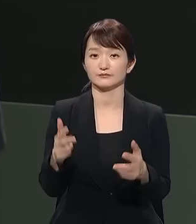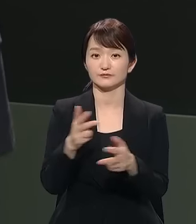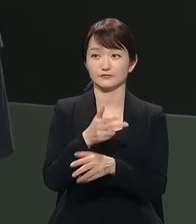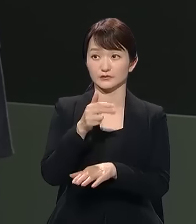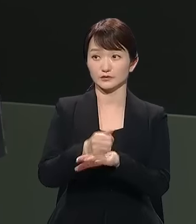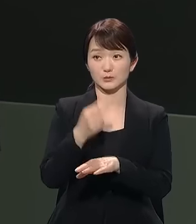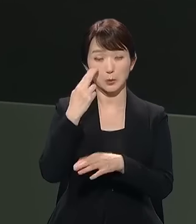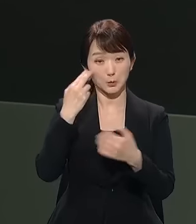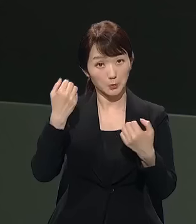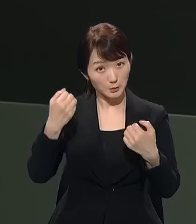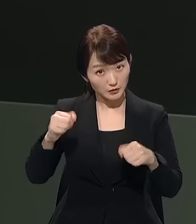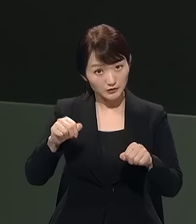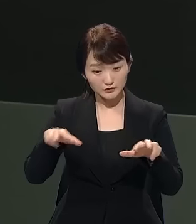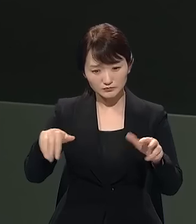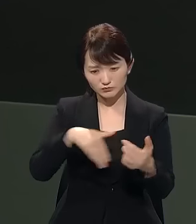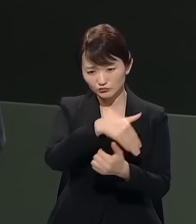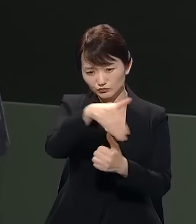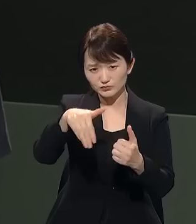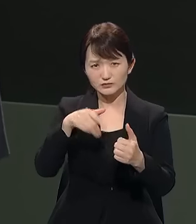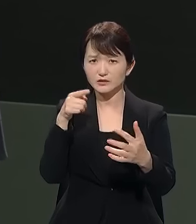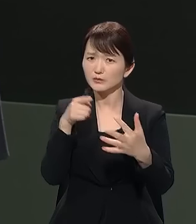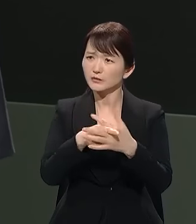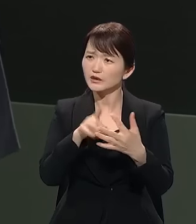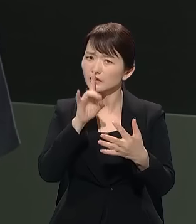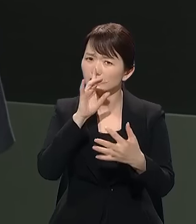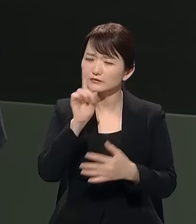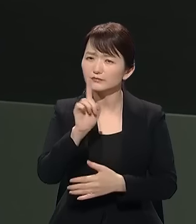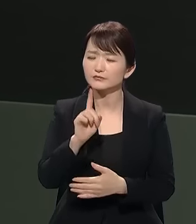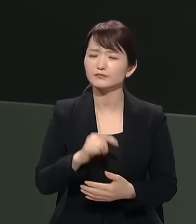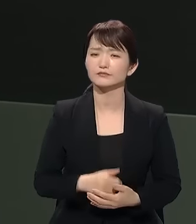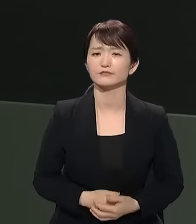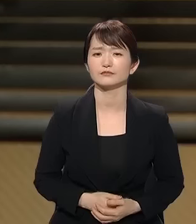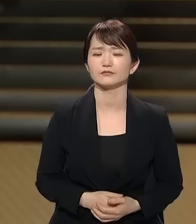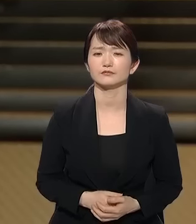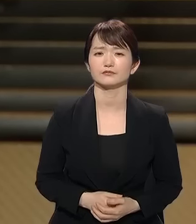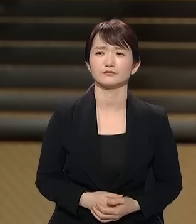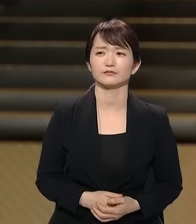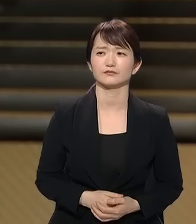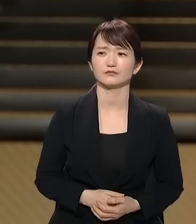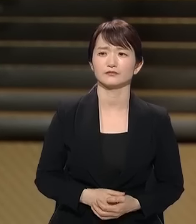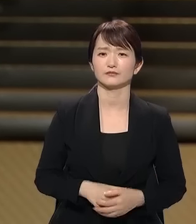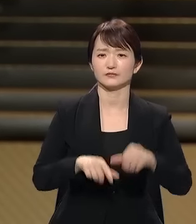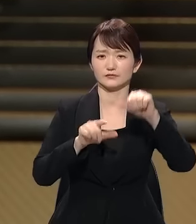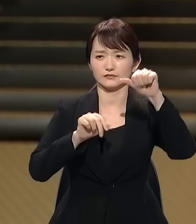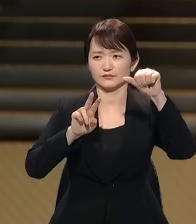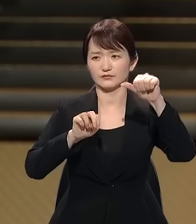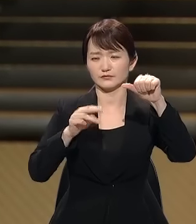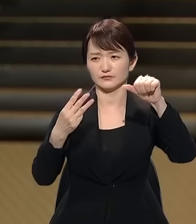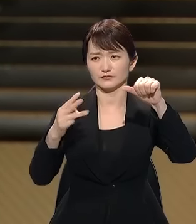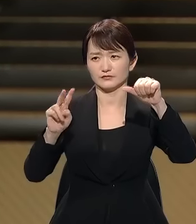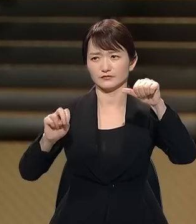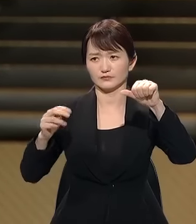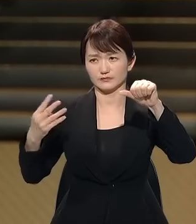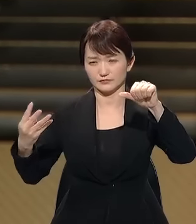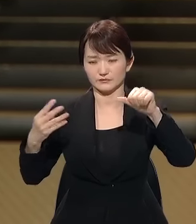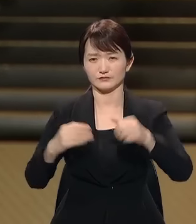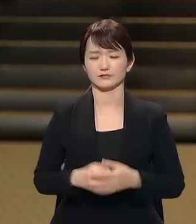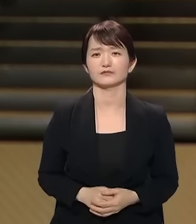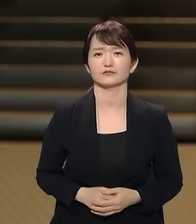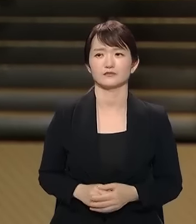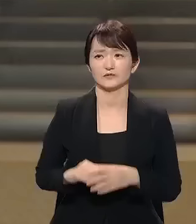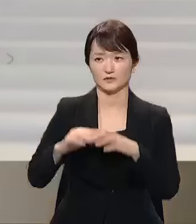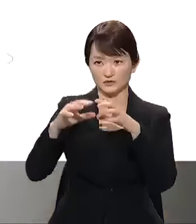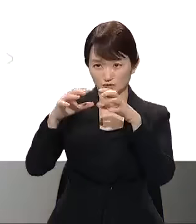공연한대요. 아직까지도 네. 분위기 파악이 안 된 건가 싶은 생각이 듭니다. 일단 23일, 24일에 그 월드 유니온 오케스트라